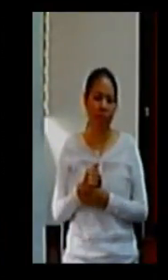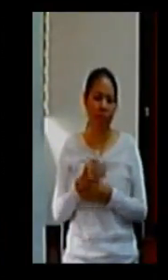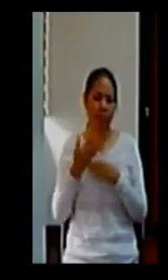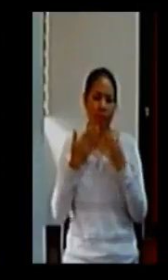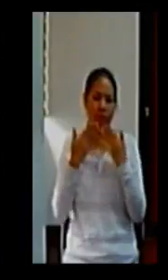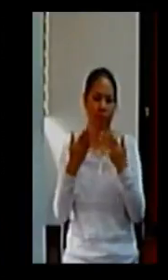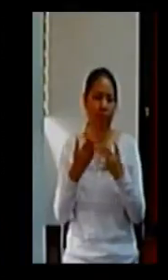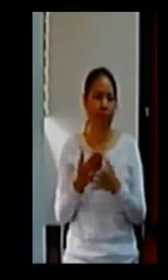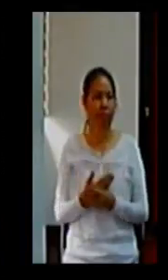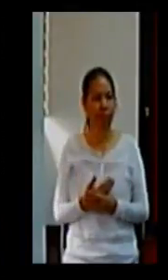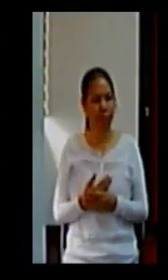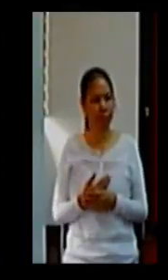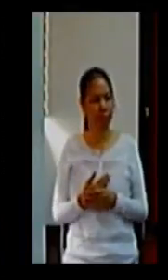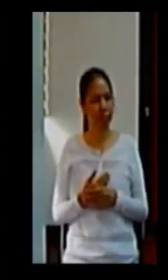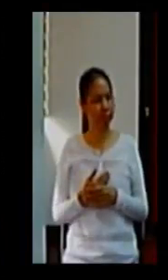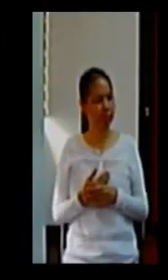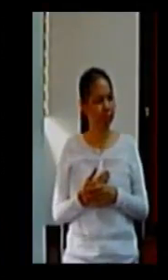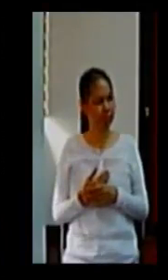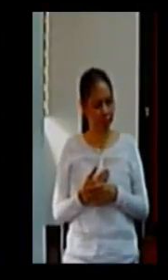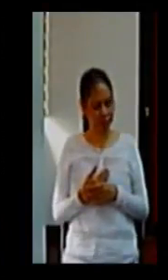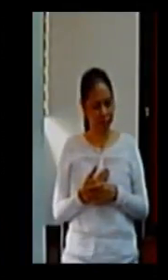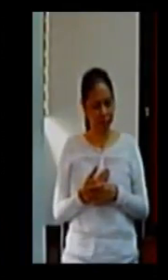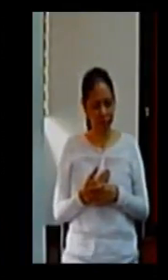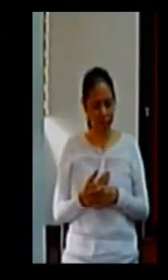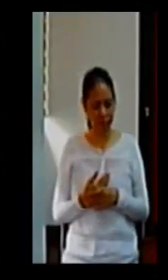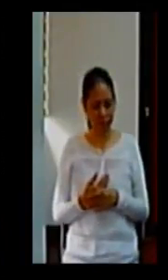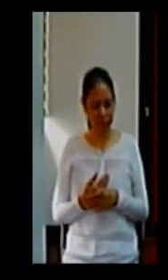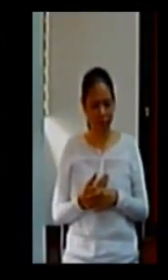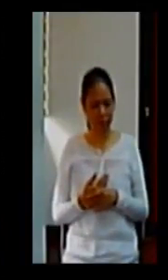Salamat po, Ginoong Buukan. Okay. Pwede na po natin tawagin si Dalia.